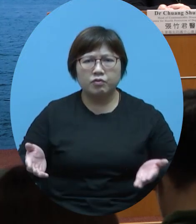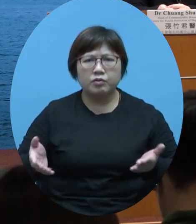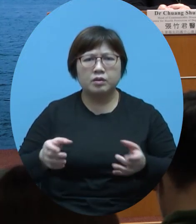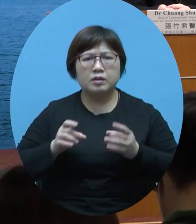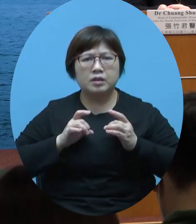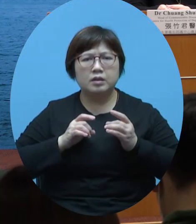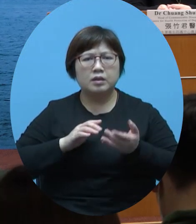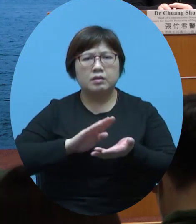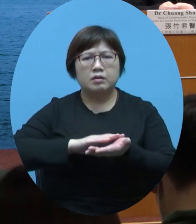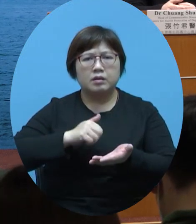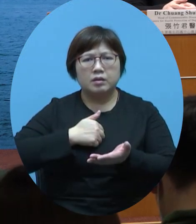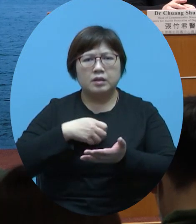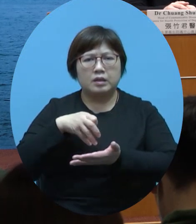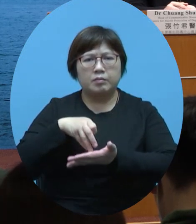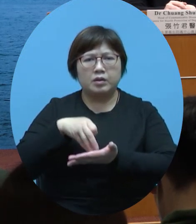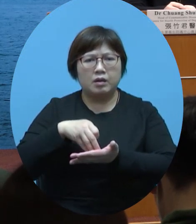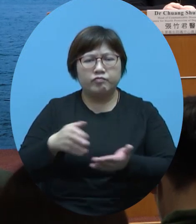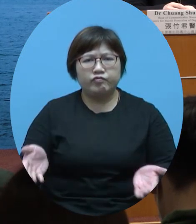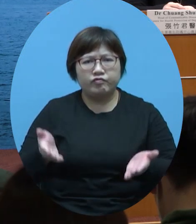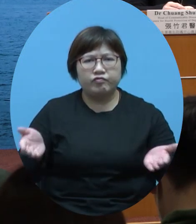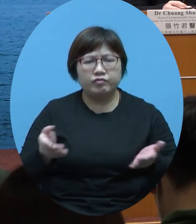醫生係即係參加咧？唔該。